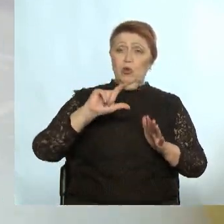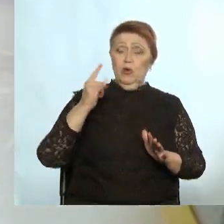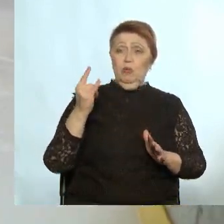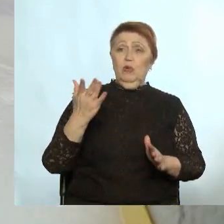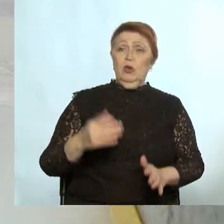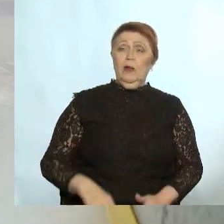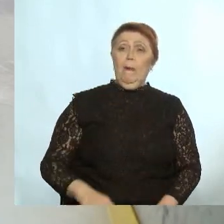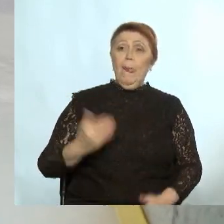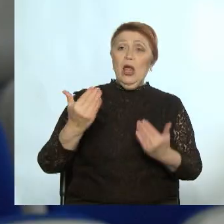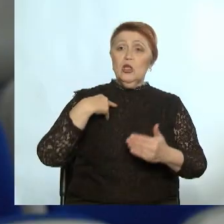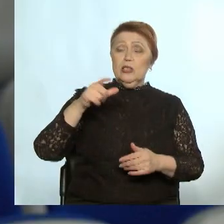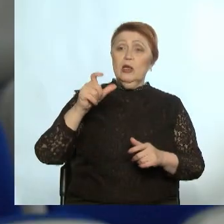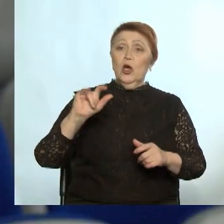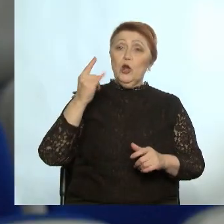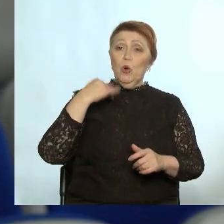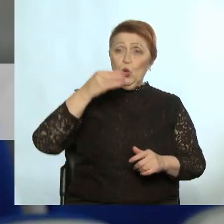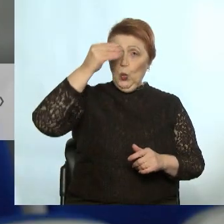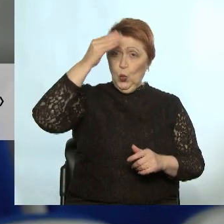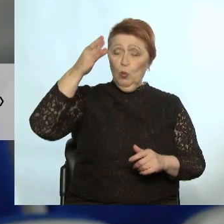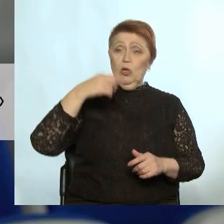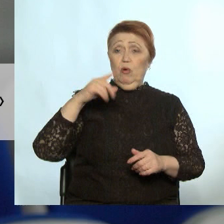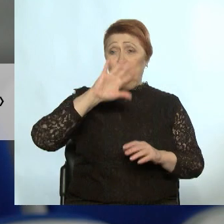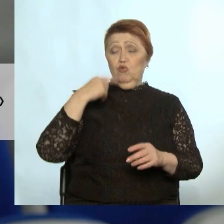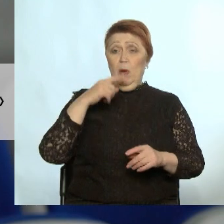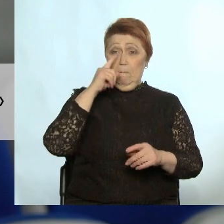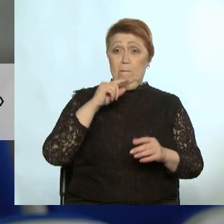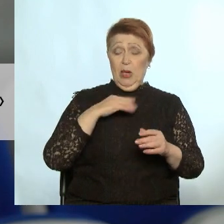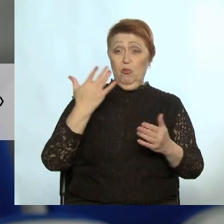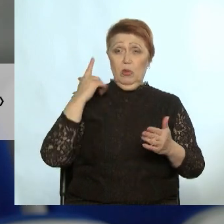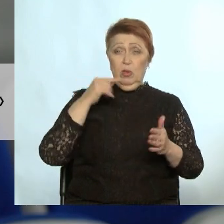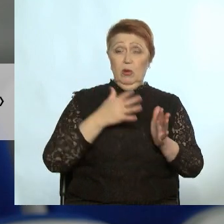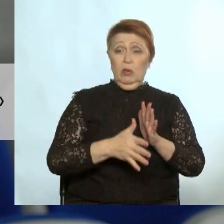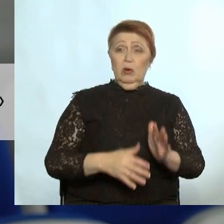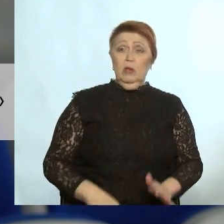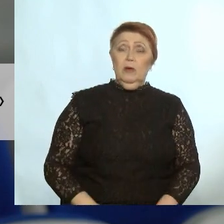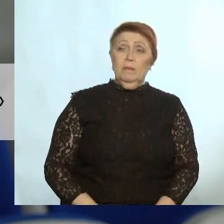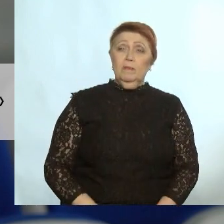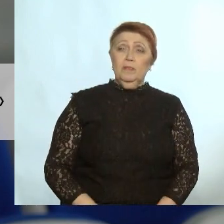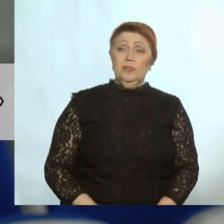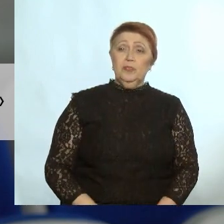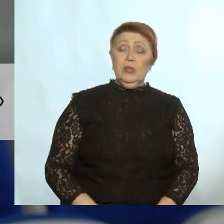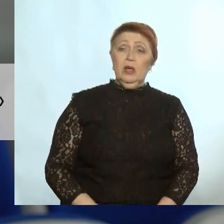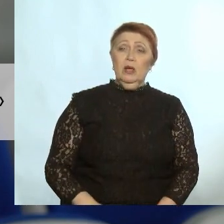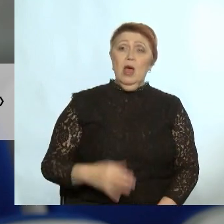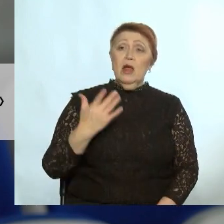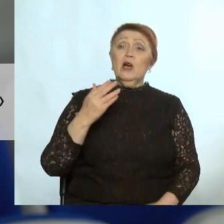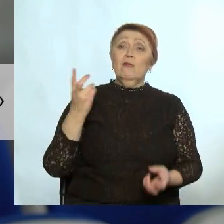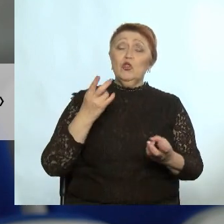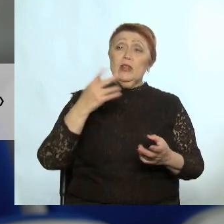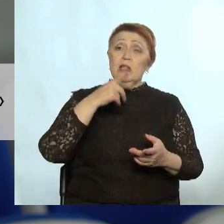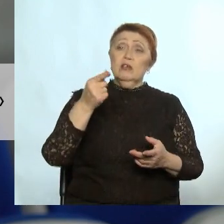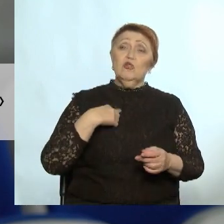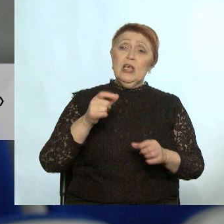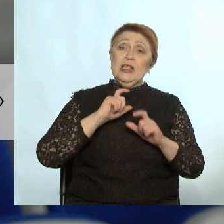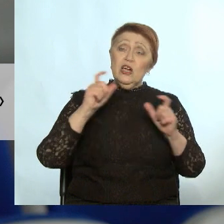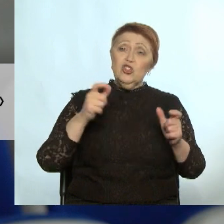просто взглядом понимает, что ты сделал что-то не то, что нужно, тренер тобой недоволен, что ты должен сделать так. Вот. На кого-то нужно прикрикнуть, на кому-то нужно